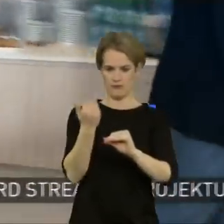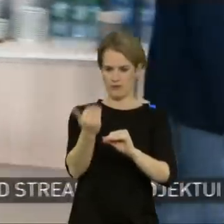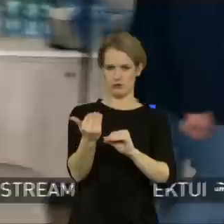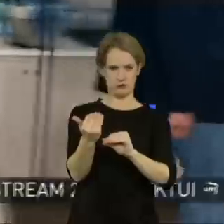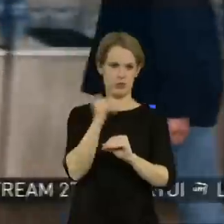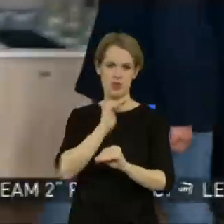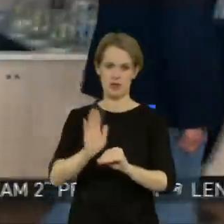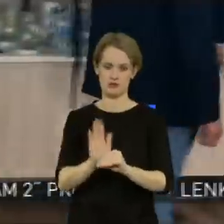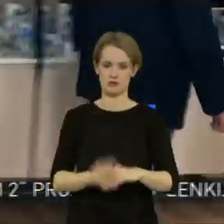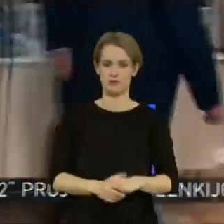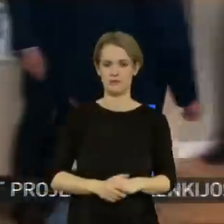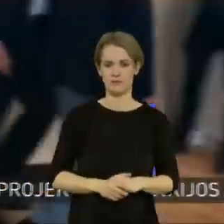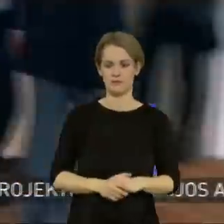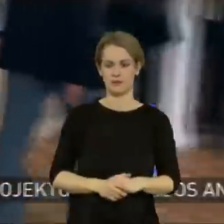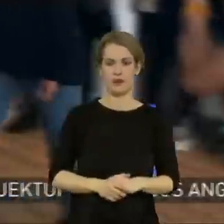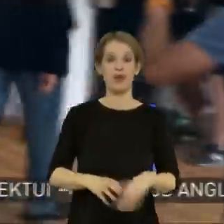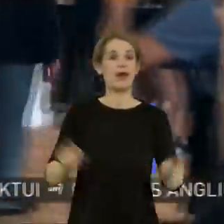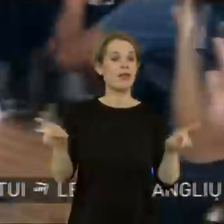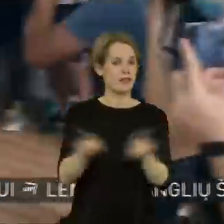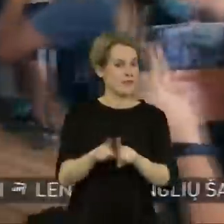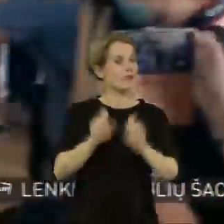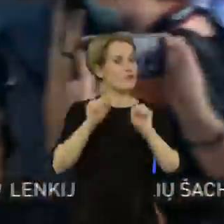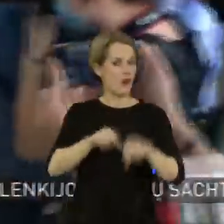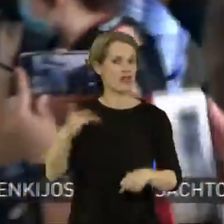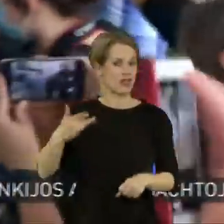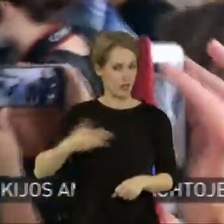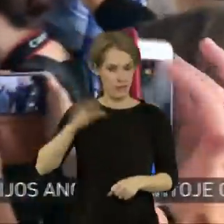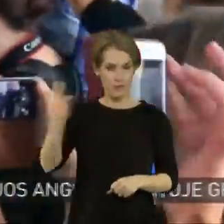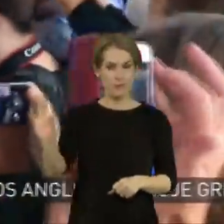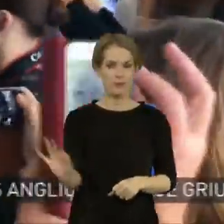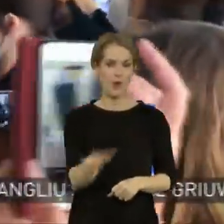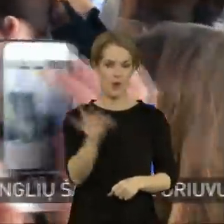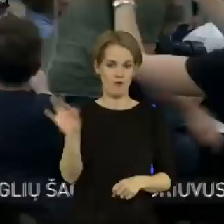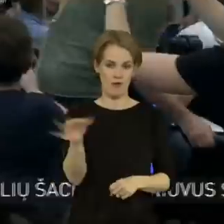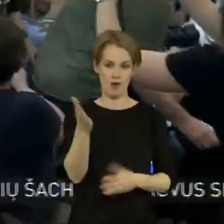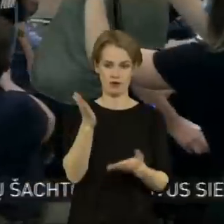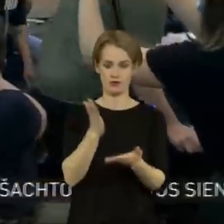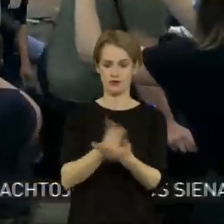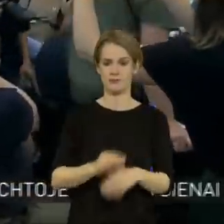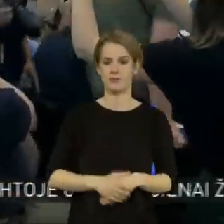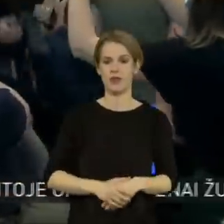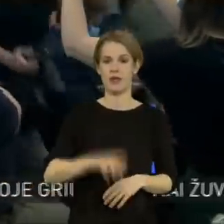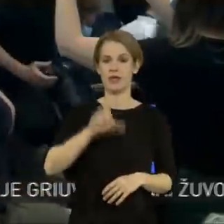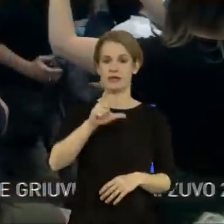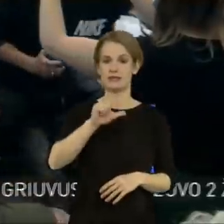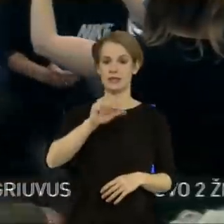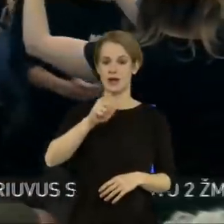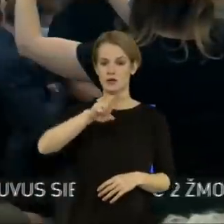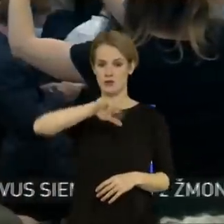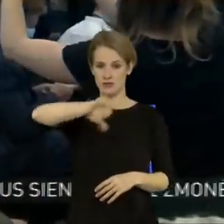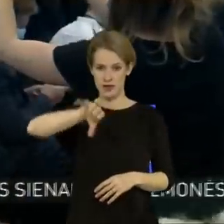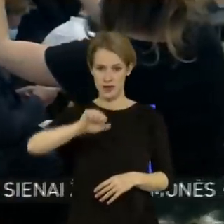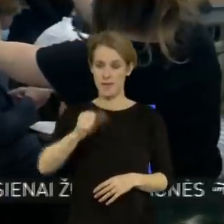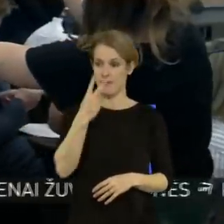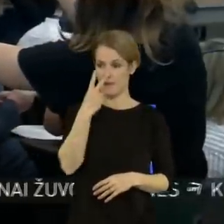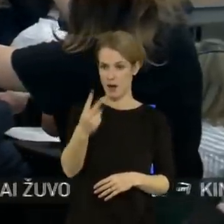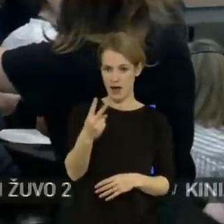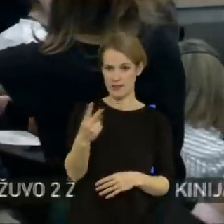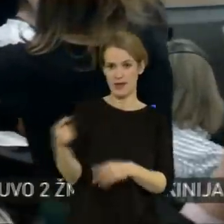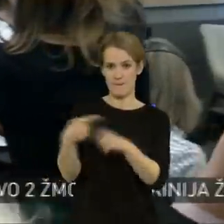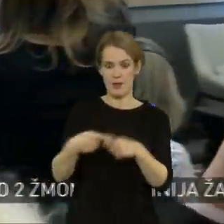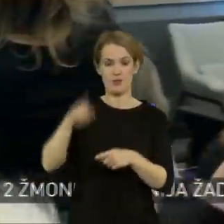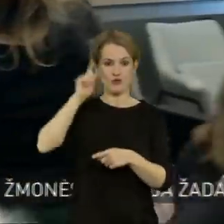Kviečiu, ar ką neatmeta ir provokacijos galimybės. Pasak jo, pati Cichanouskaja prašymą ją išduoti sutiko ramiai. Į Lietuvoje gavo